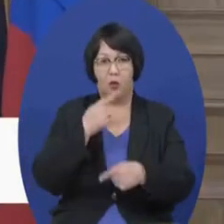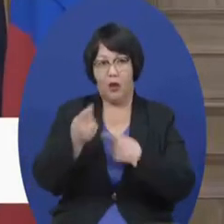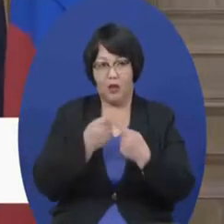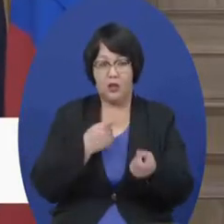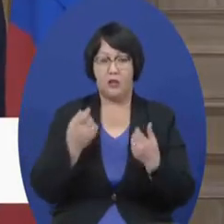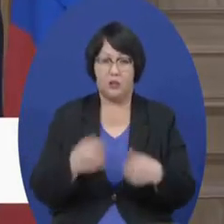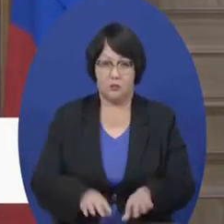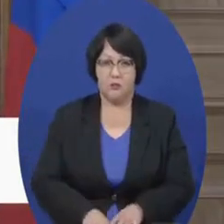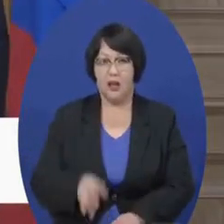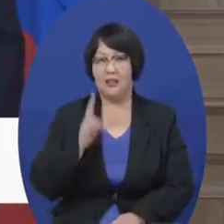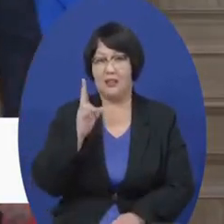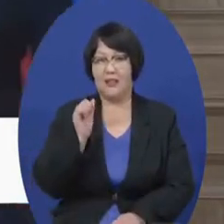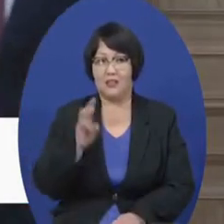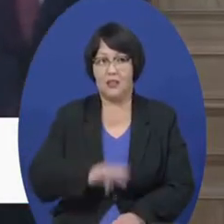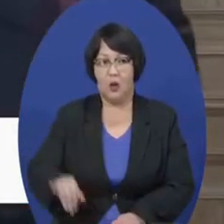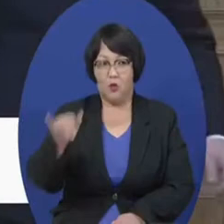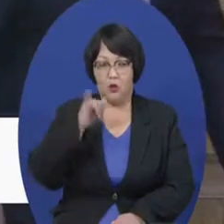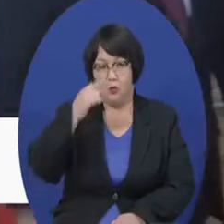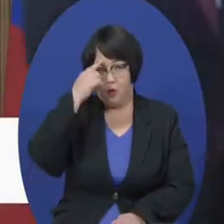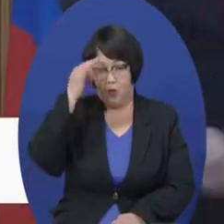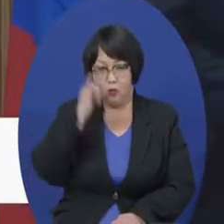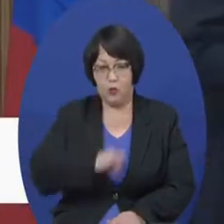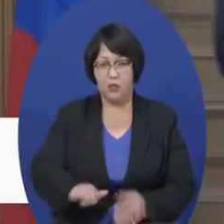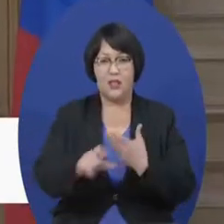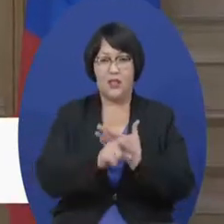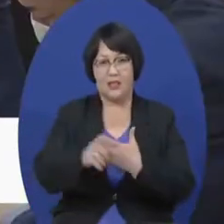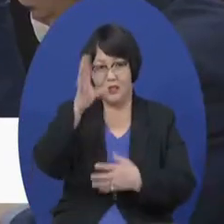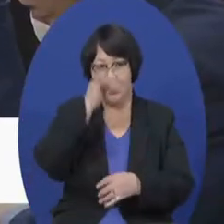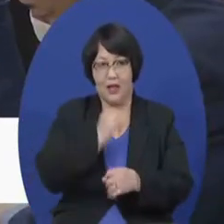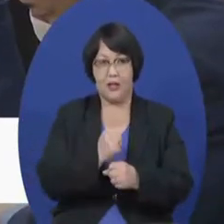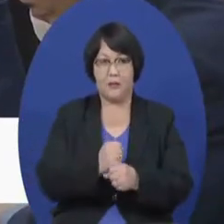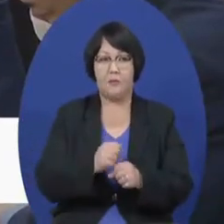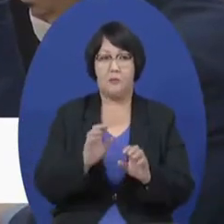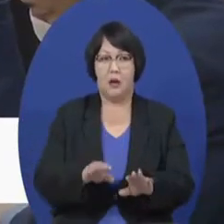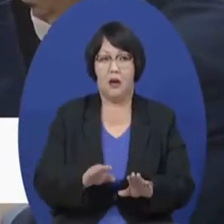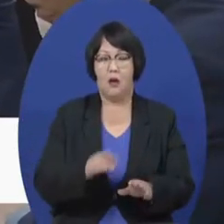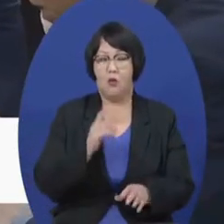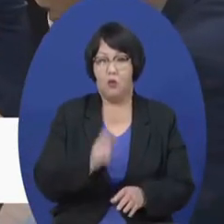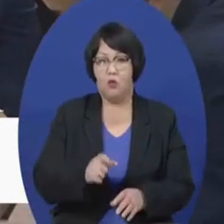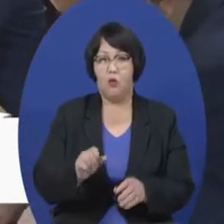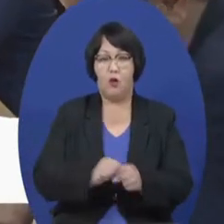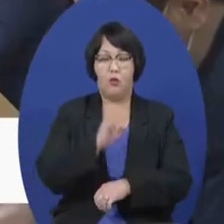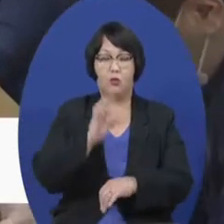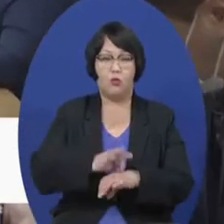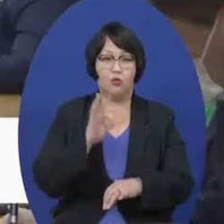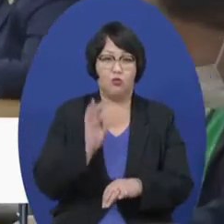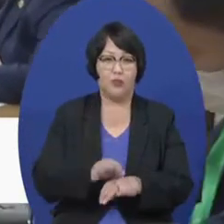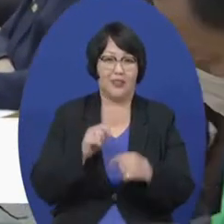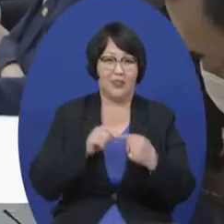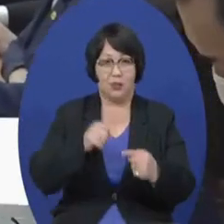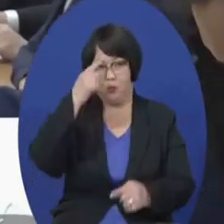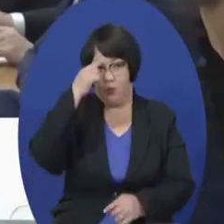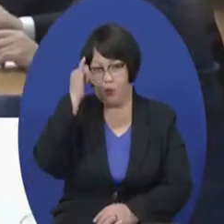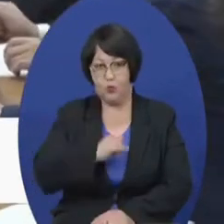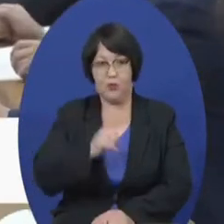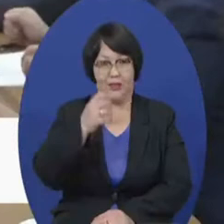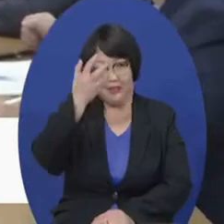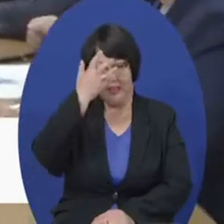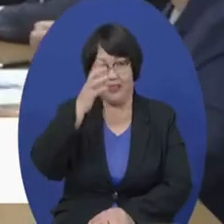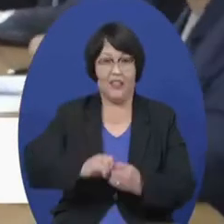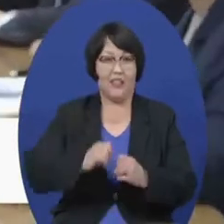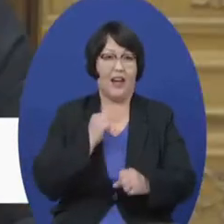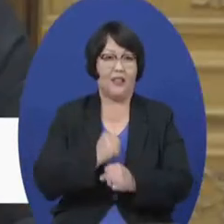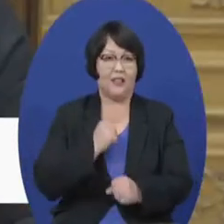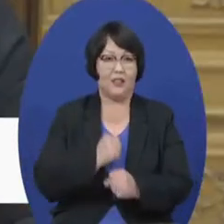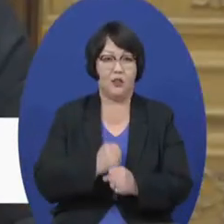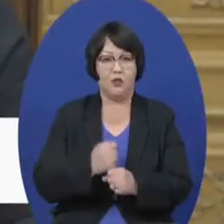ярилцсан байна. Бүгд Найрамдах Казахстан улсаас Монгол улсад суугаа элчин сайд Жалгас Адилбаев COVID-19 сар тахлын эсрэг Монгол улсын засгийн газрын